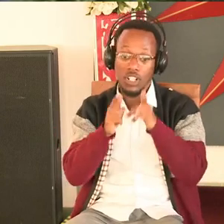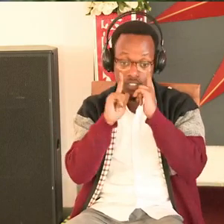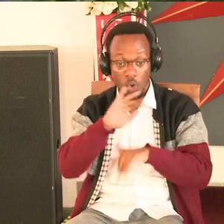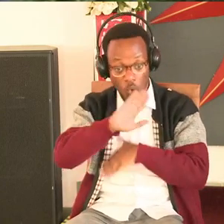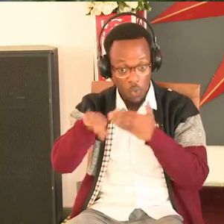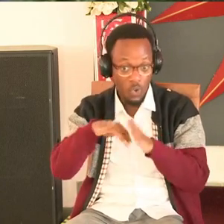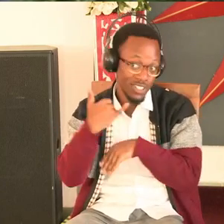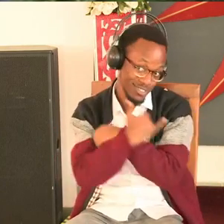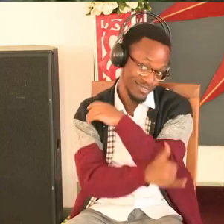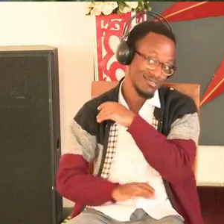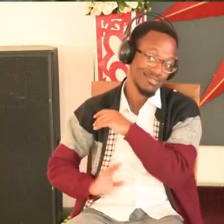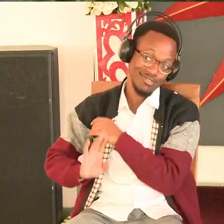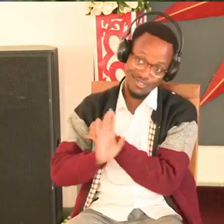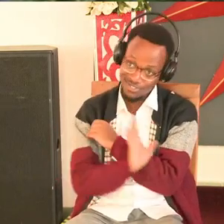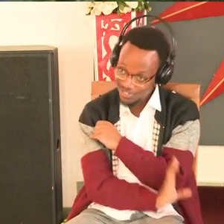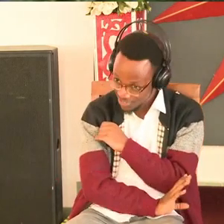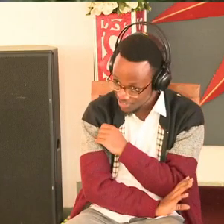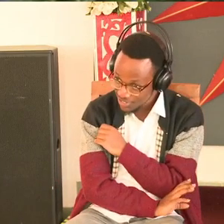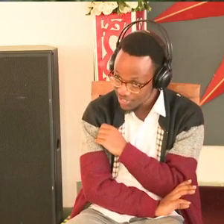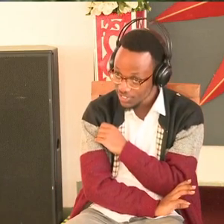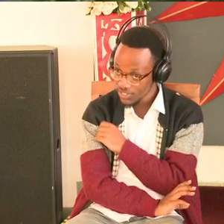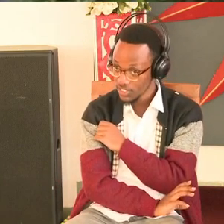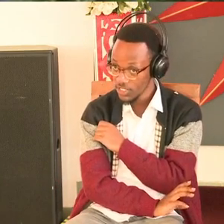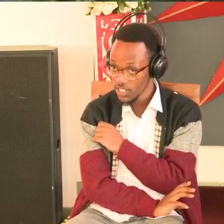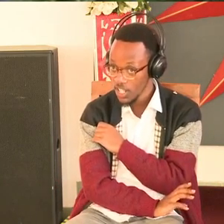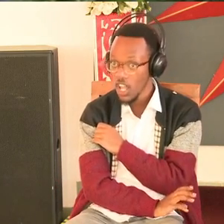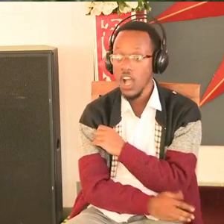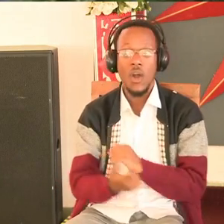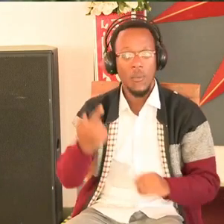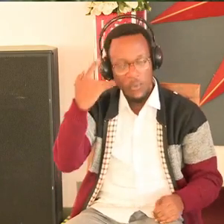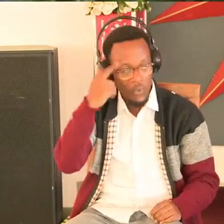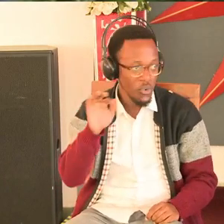byose d'entendre